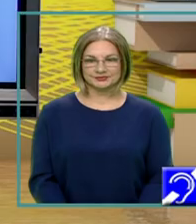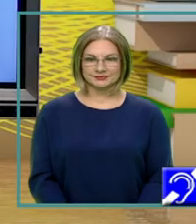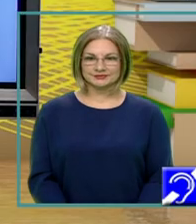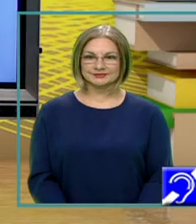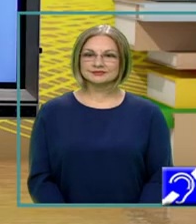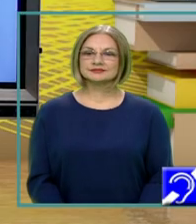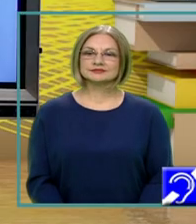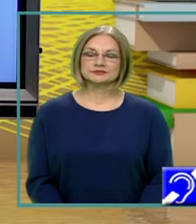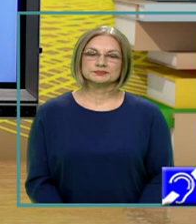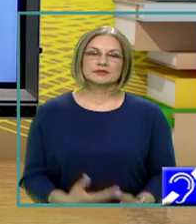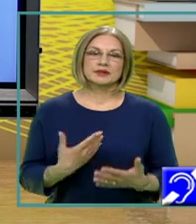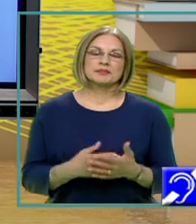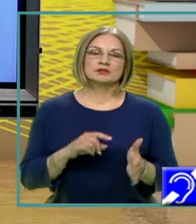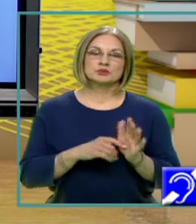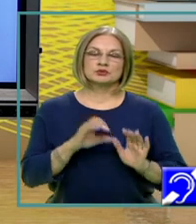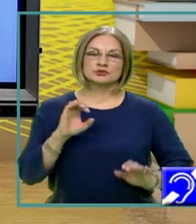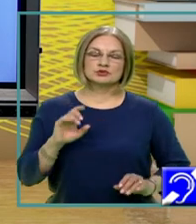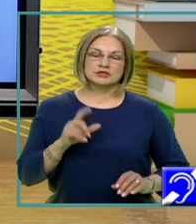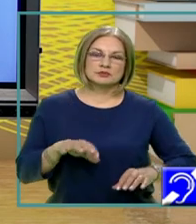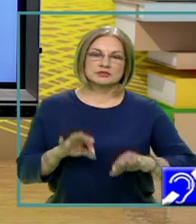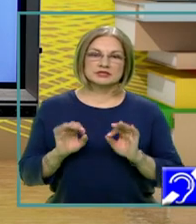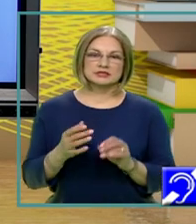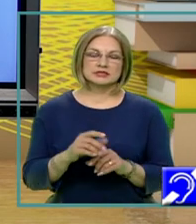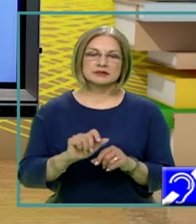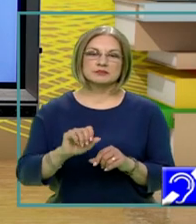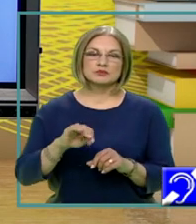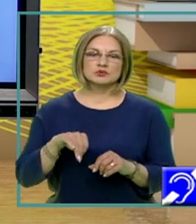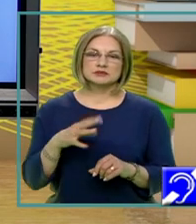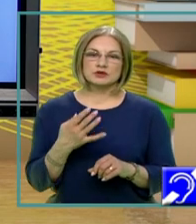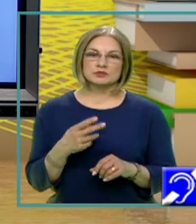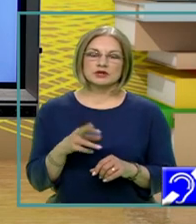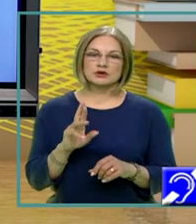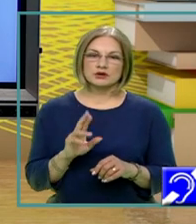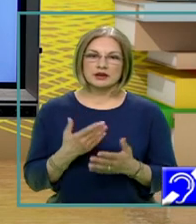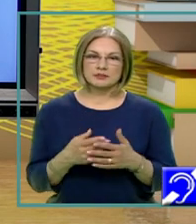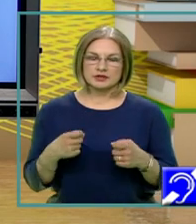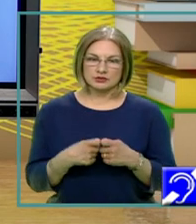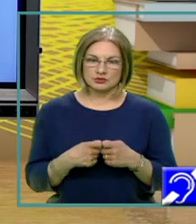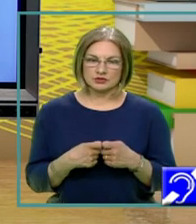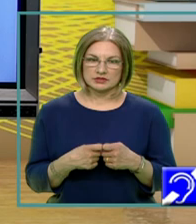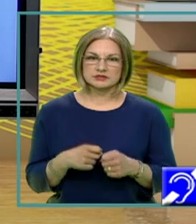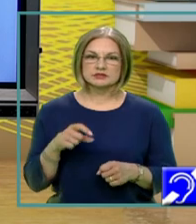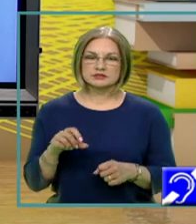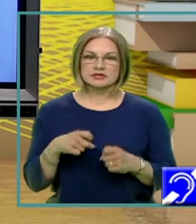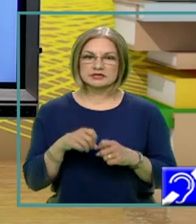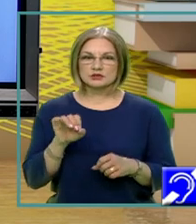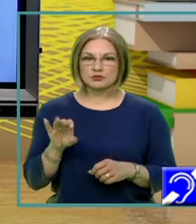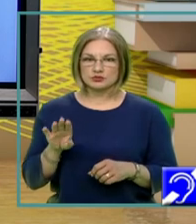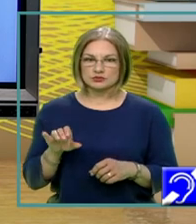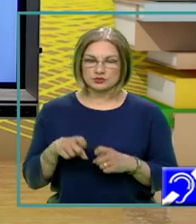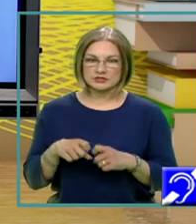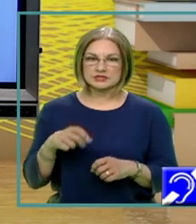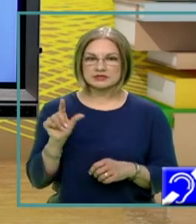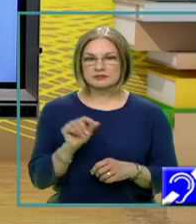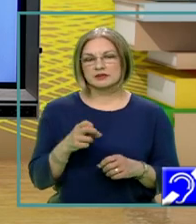pentru sub punctul C trebuie să determine mulțimea valorilor reale ale lui x pentru care x compus cu x este mai mic sau